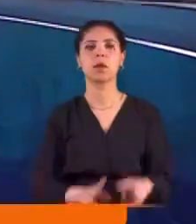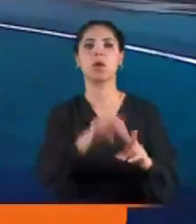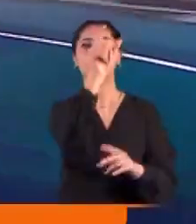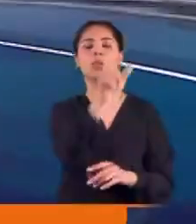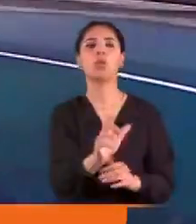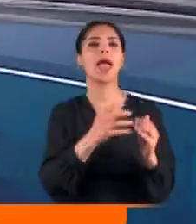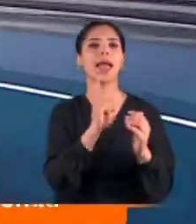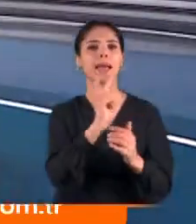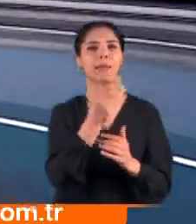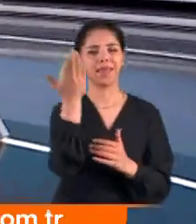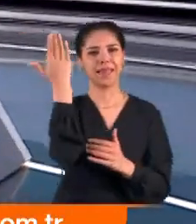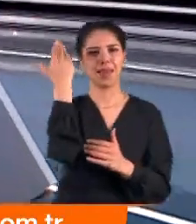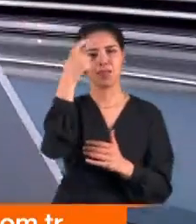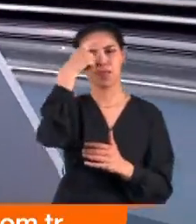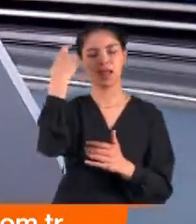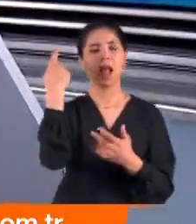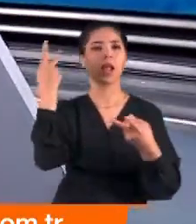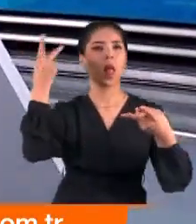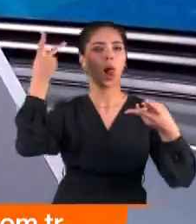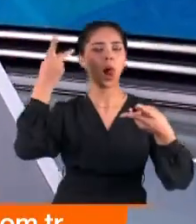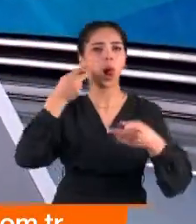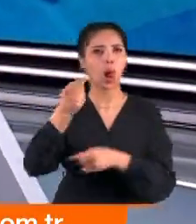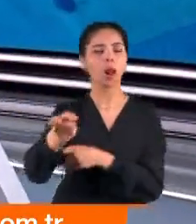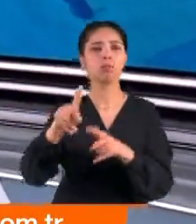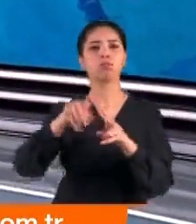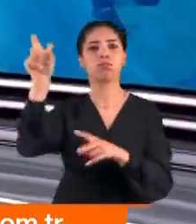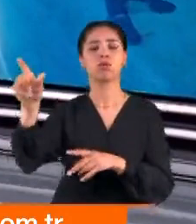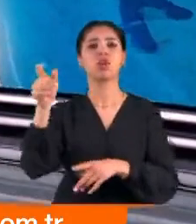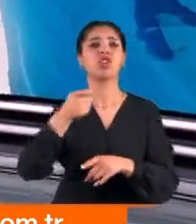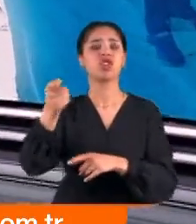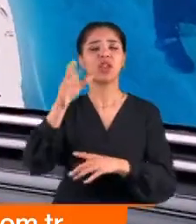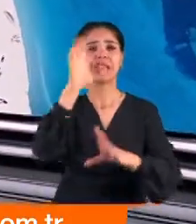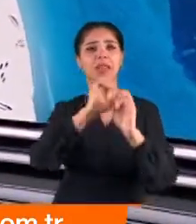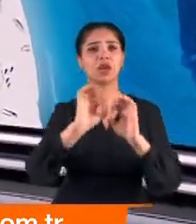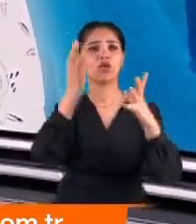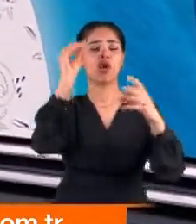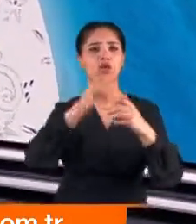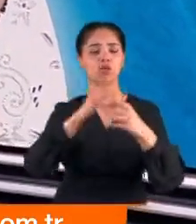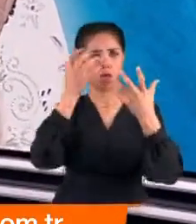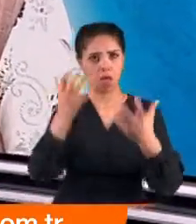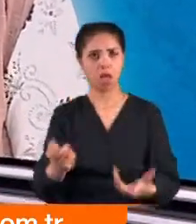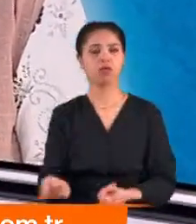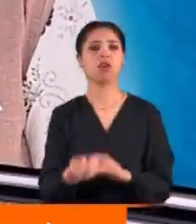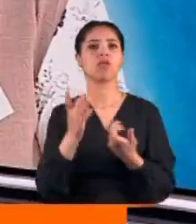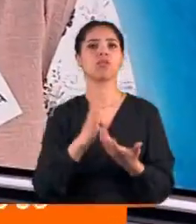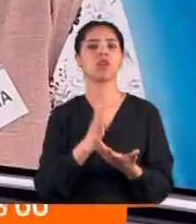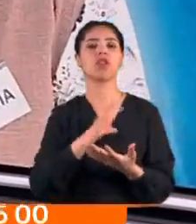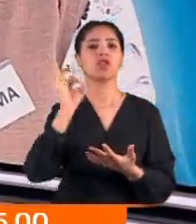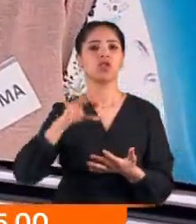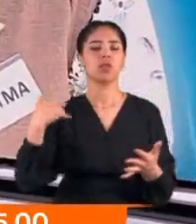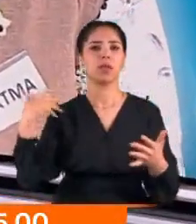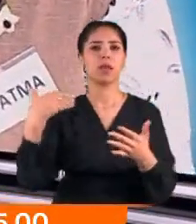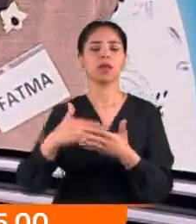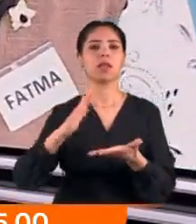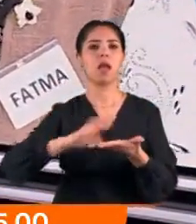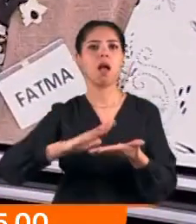Müge Anlı ve ekibi geçen yaz öldürülen Muhammed Burhan'ın cinayetindeki sır perdesini aralamak için yoğun bir çalışma içinde. Şimdiye kadar